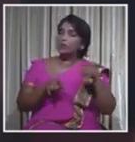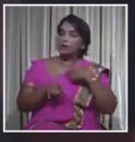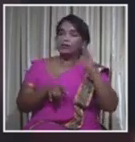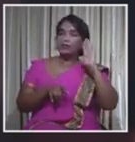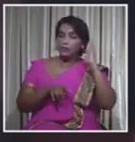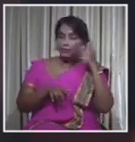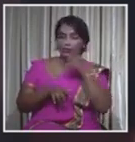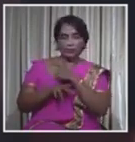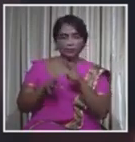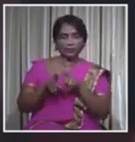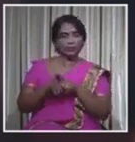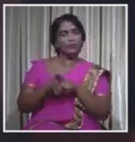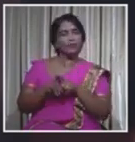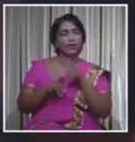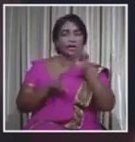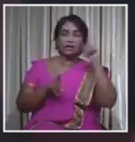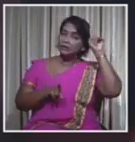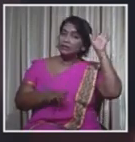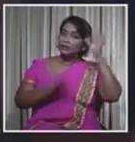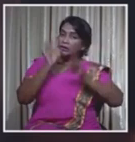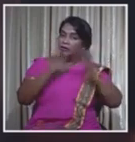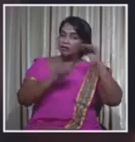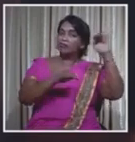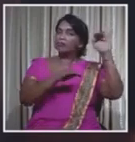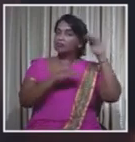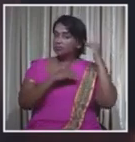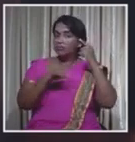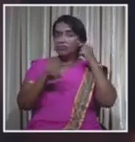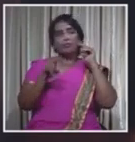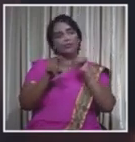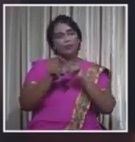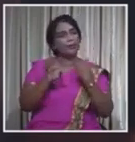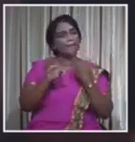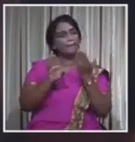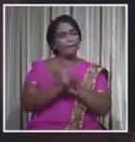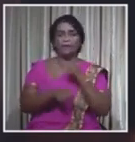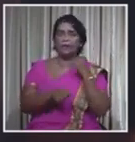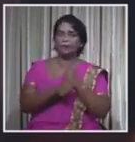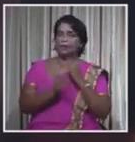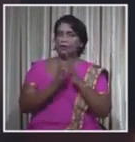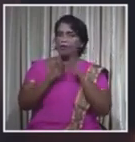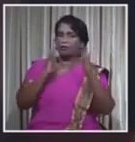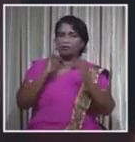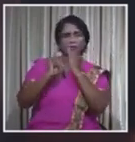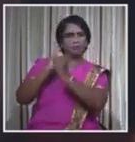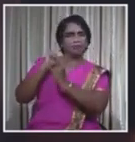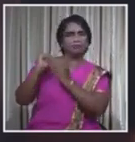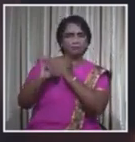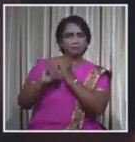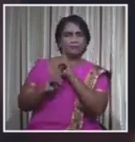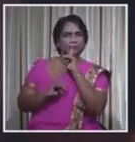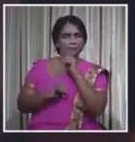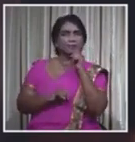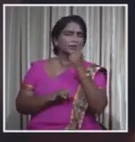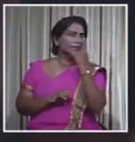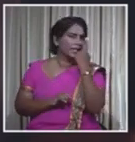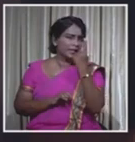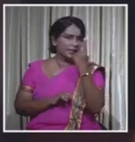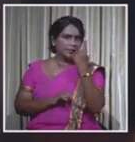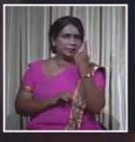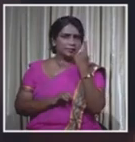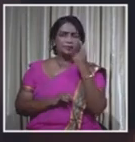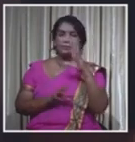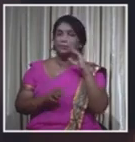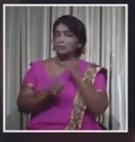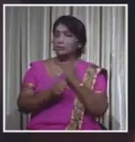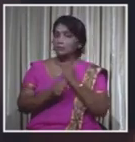විශේෂයෙන්ම මේ කිරි දෙනුන් නානෑනේ කිරීම සම්බන්ධයෙන් පහුගිය රජයට විශාල චෝදනාවක් තියෙනවා. එකක් තමයි මේ